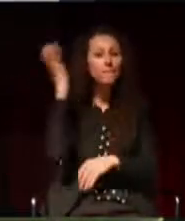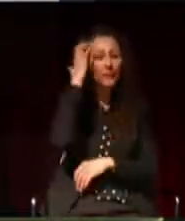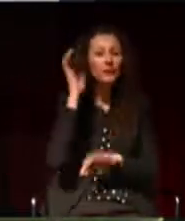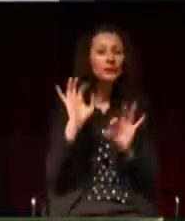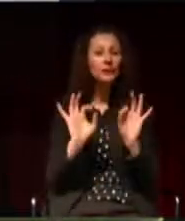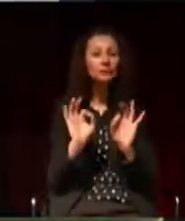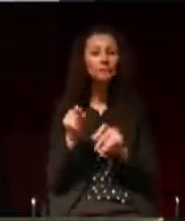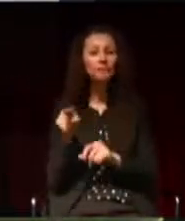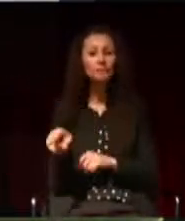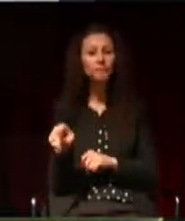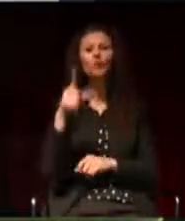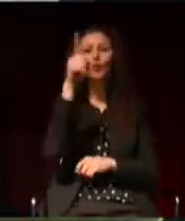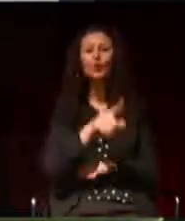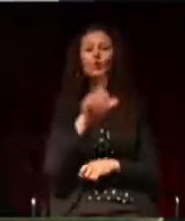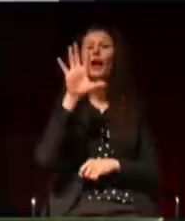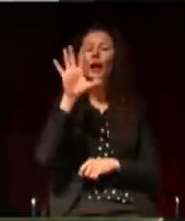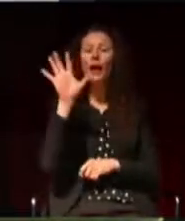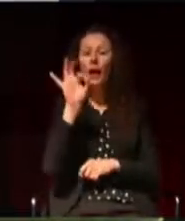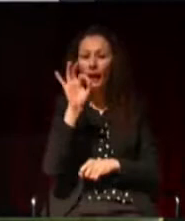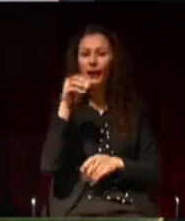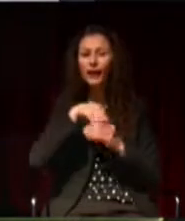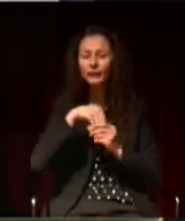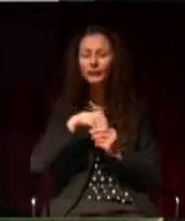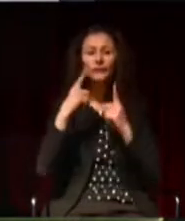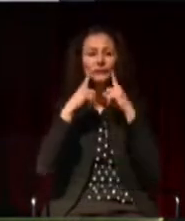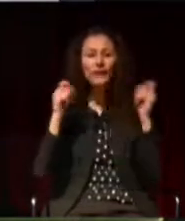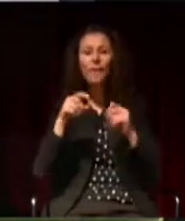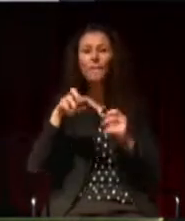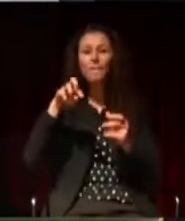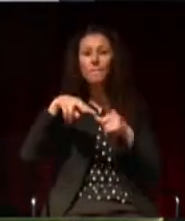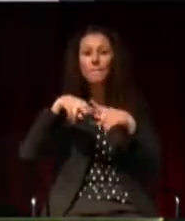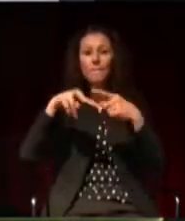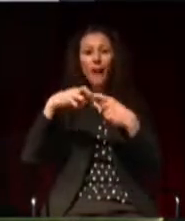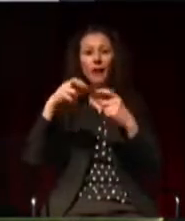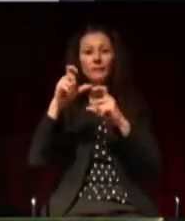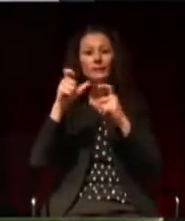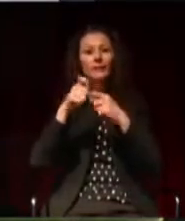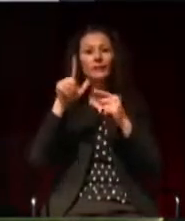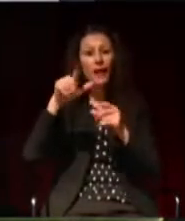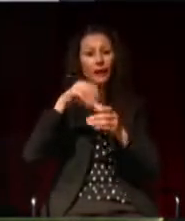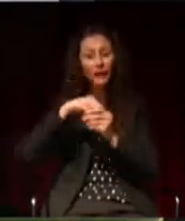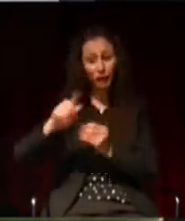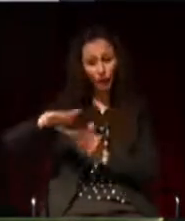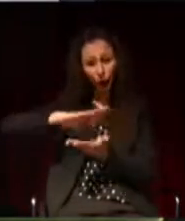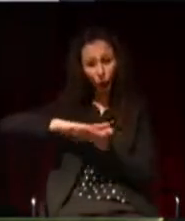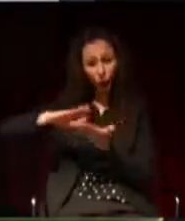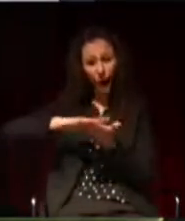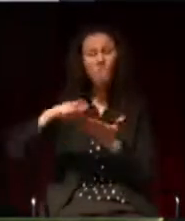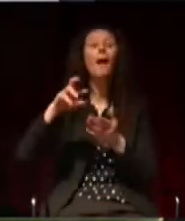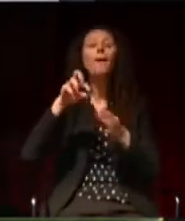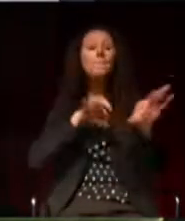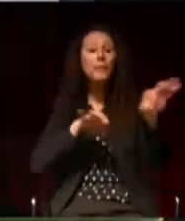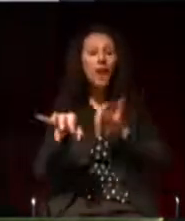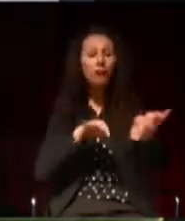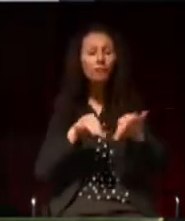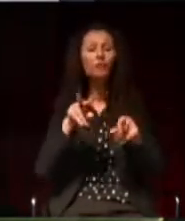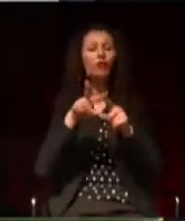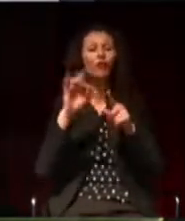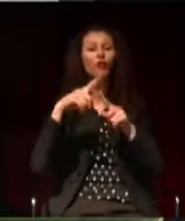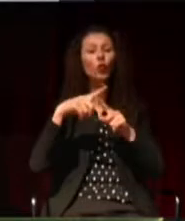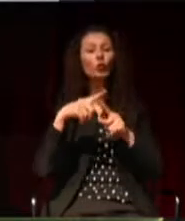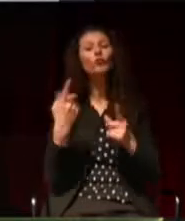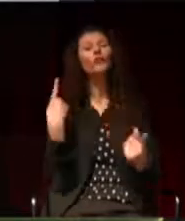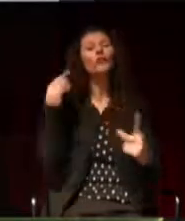dönemlerde %50 zayiat üzerindeki bütün parsellere düzenleme sahası içerisinde plan notlarıyla ekstra